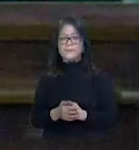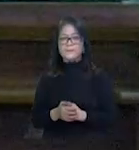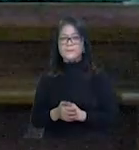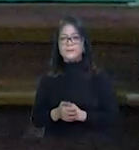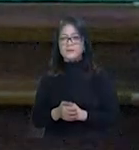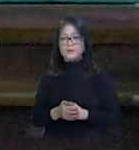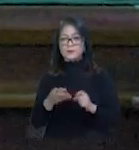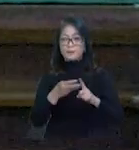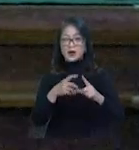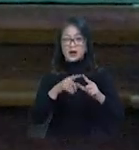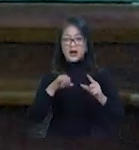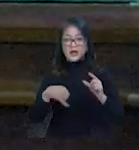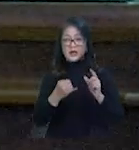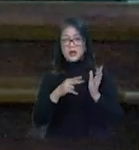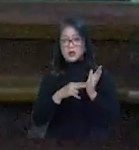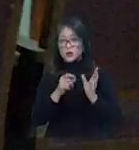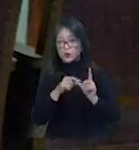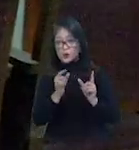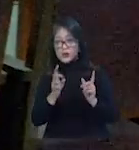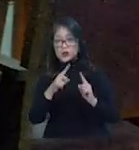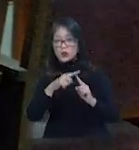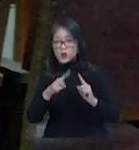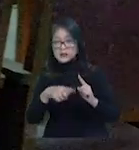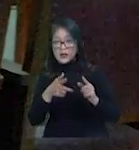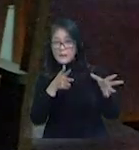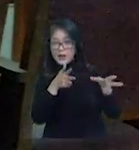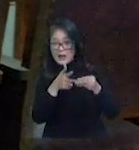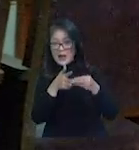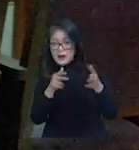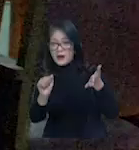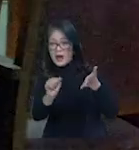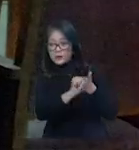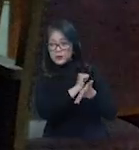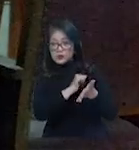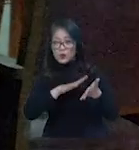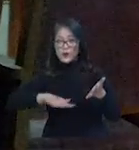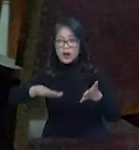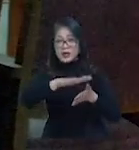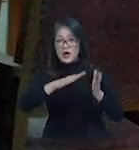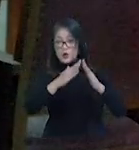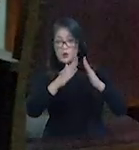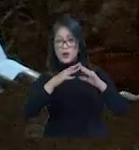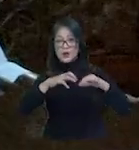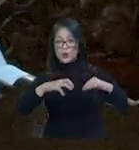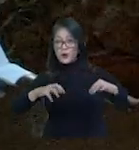Baikuni Wibowo disebut bertugas untuk menggandakan dan menghapus rekaman CCTV di Kompleks Perumahan Polri Duren 3.